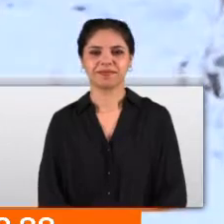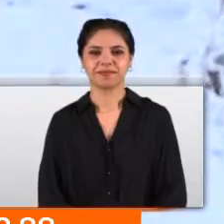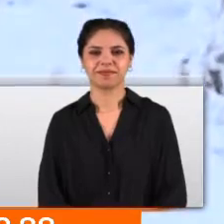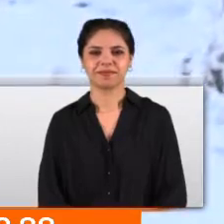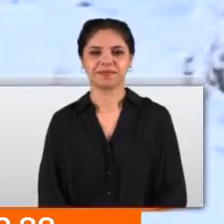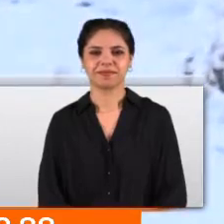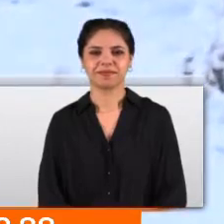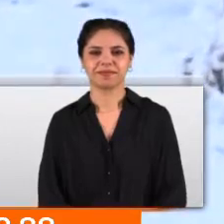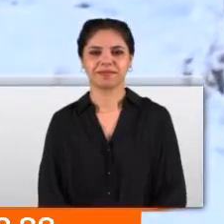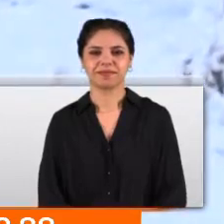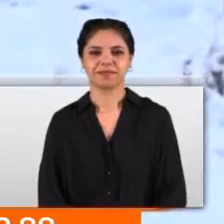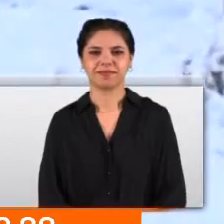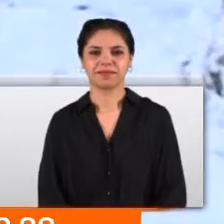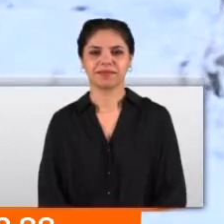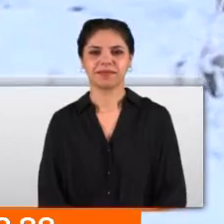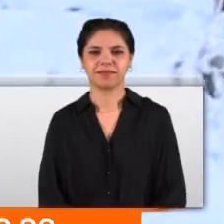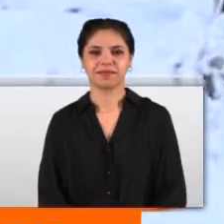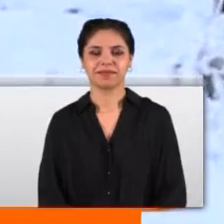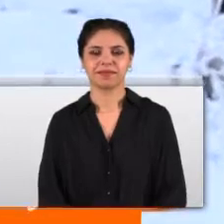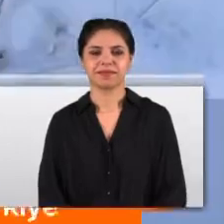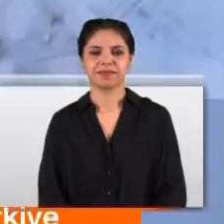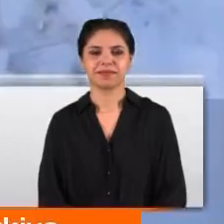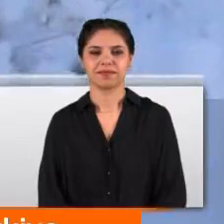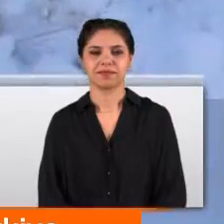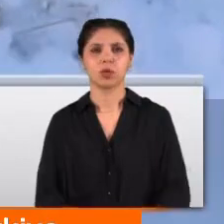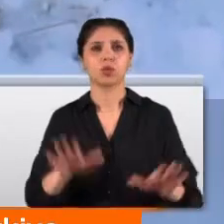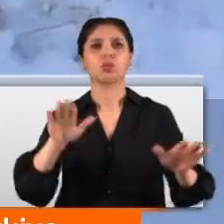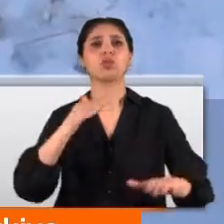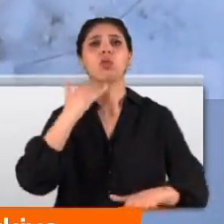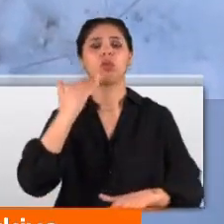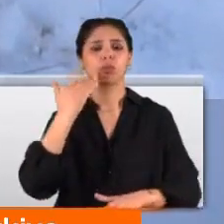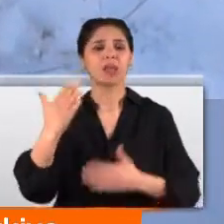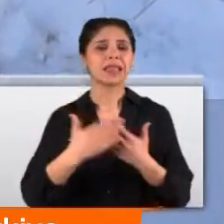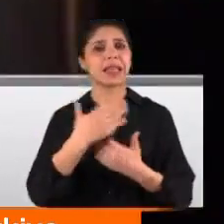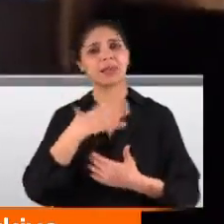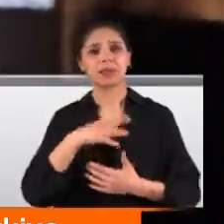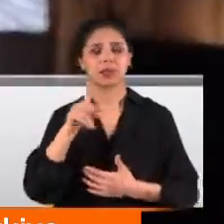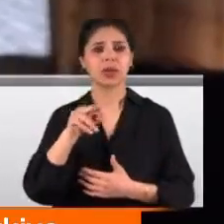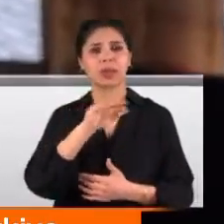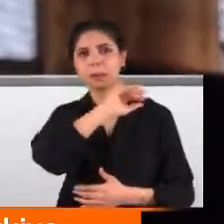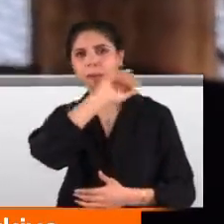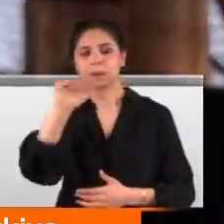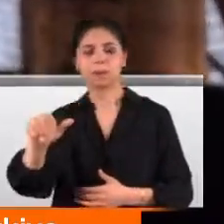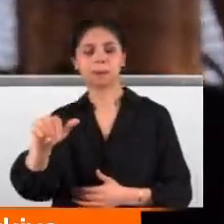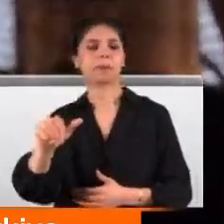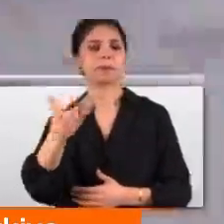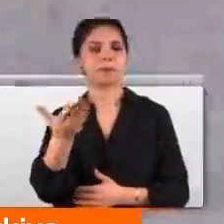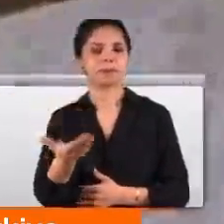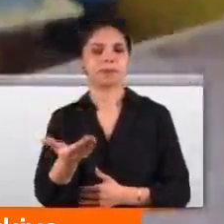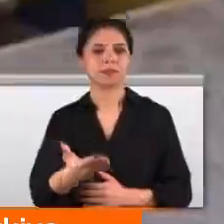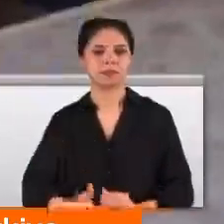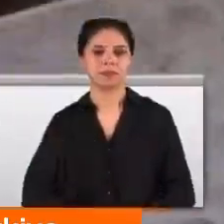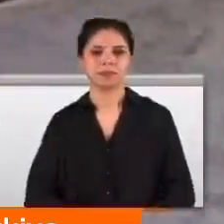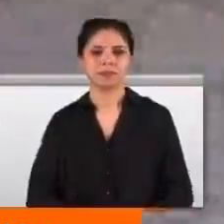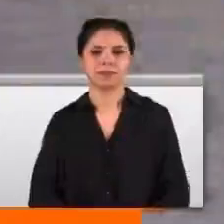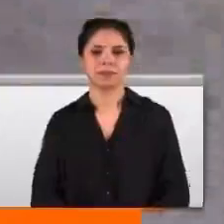Arabanın önüne bir anda çıktı. Uçamadığını fark ettim. Uçamıyordu. Yardım istercesine kendini arabanın önüne attı.